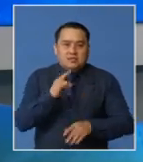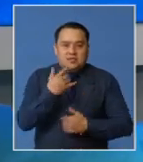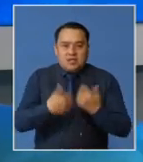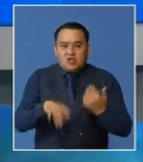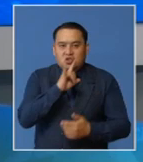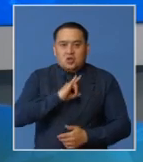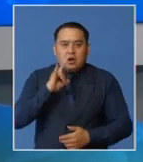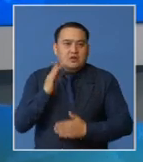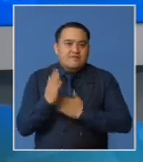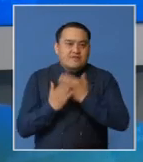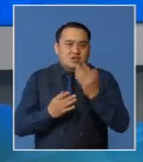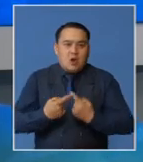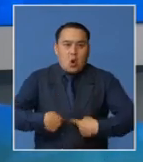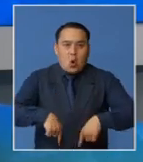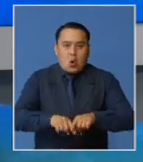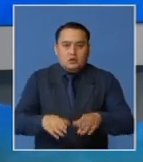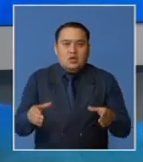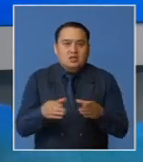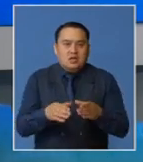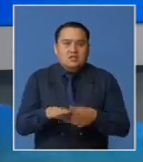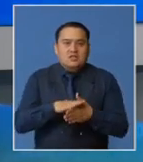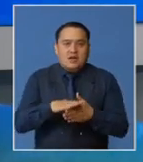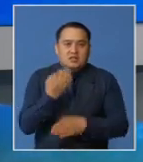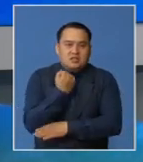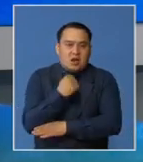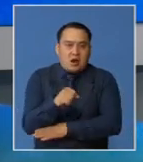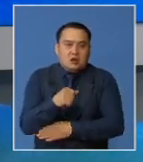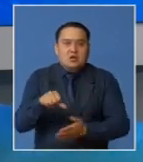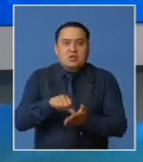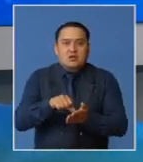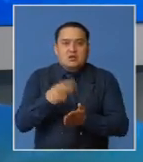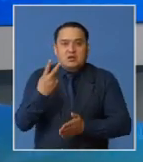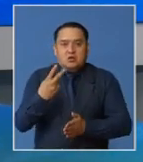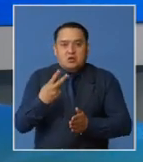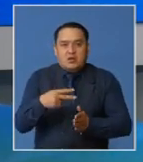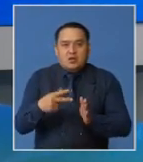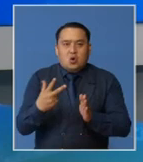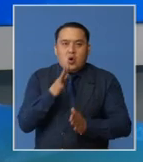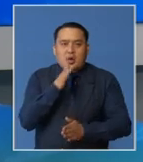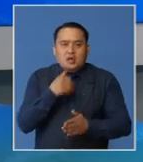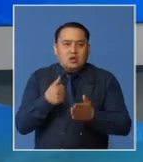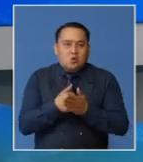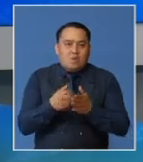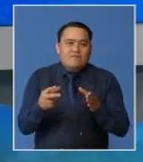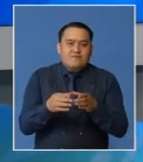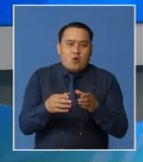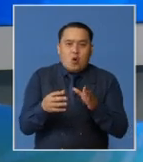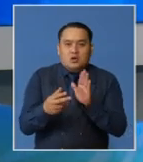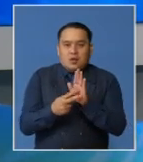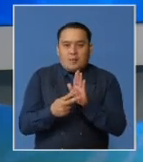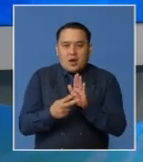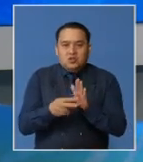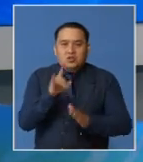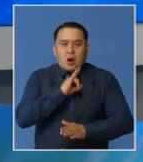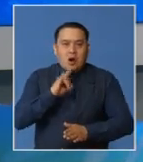женских команд высшей лиги дублирующих составов. Звание сильнейшего оспаривают девушки до 23 лет. Всего 8 команд, и в их числе и